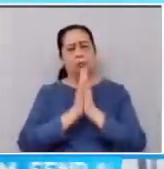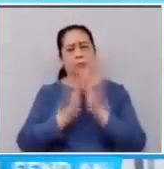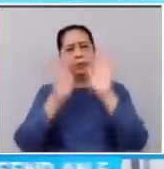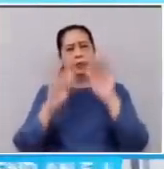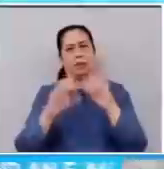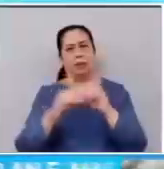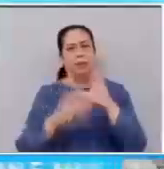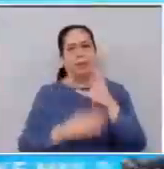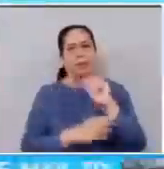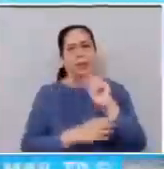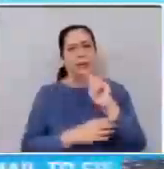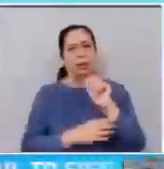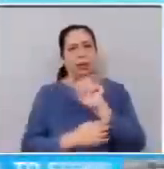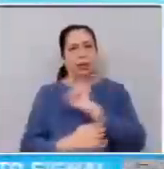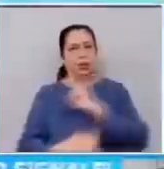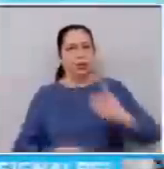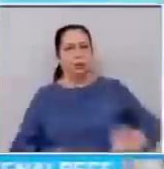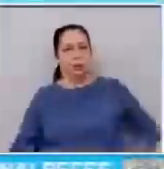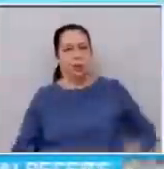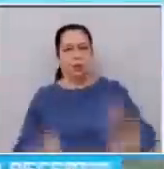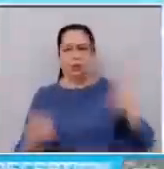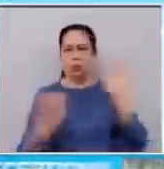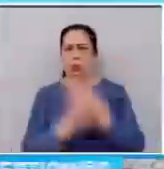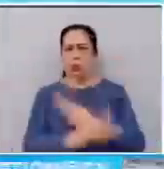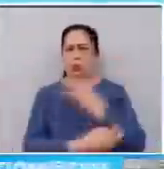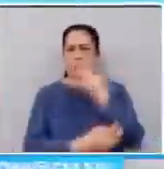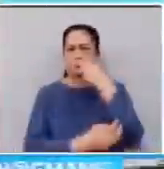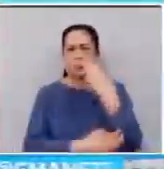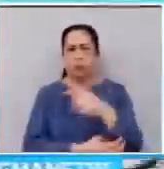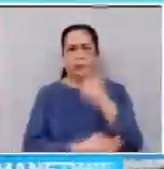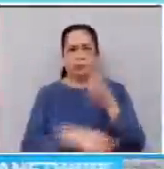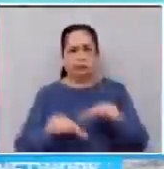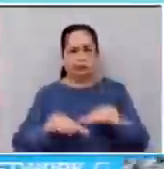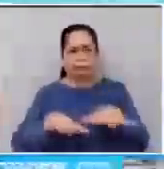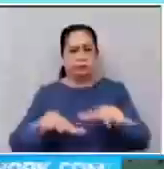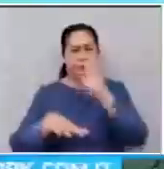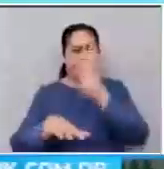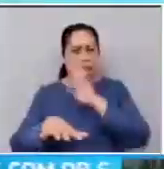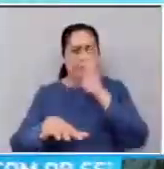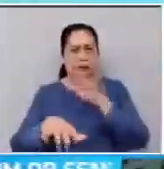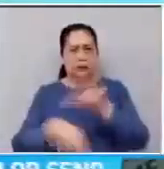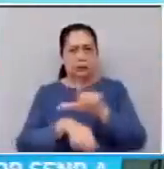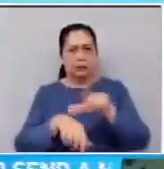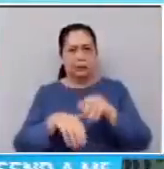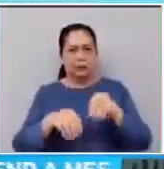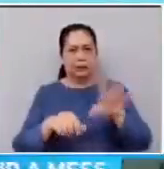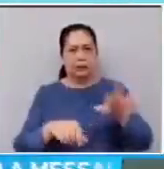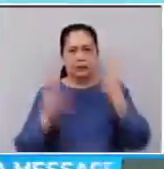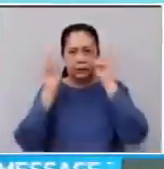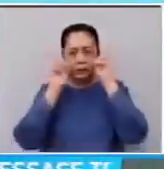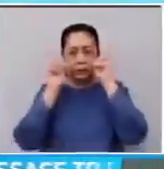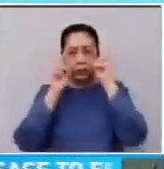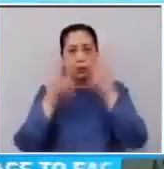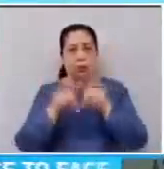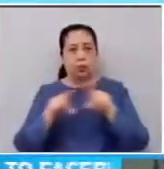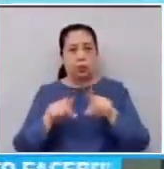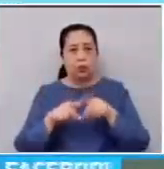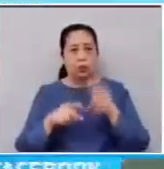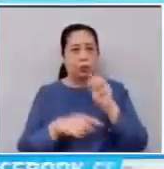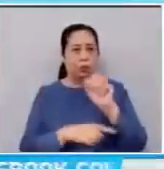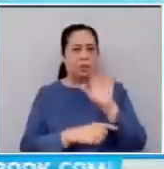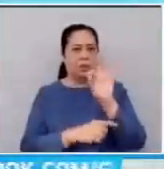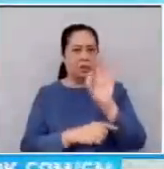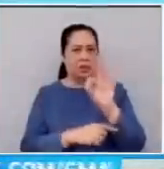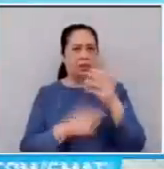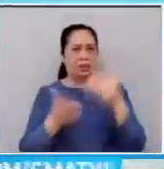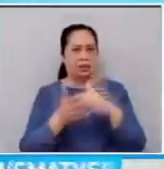sa Isabela. Sa tindi kasi ng init, bitak-bitak na ang lupa sa kanilang gulayan. Bukod dyan, sa May 9 pa raw muling magsusuplay